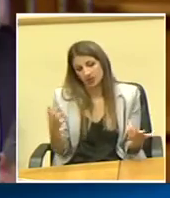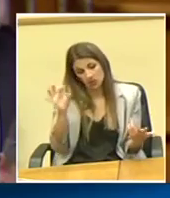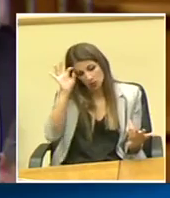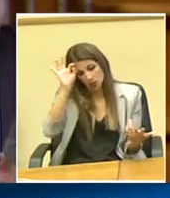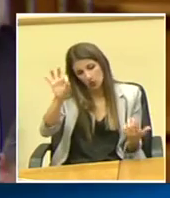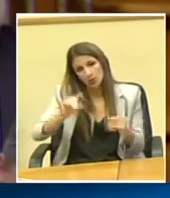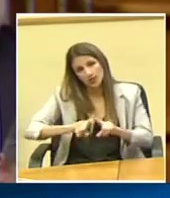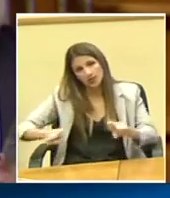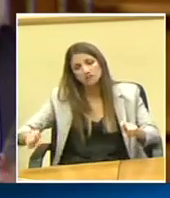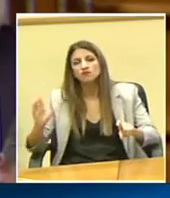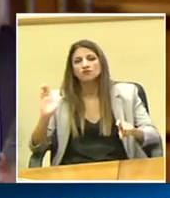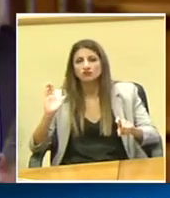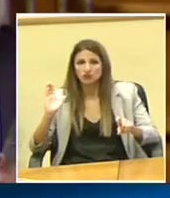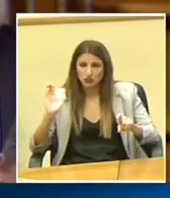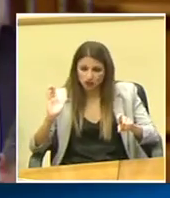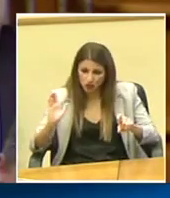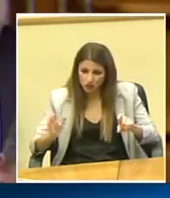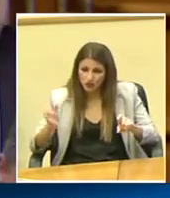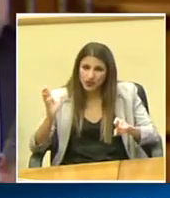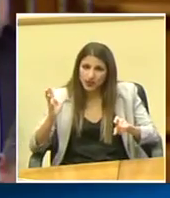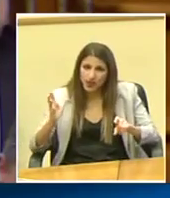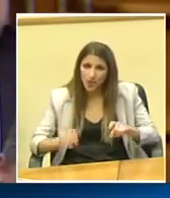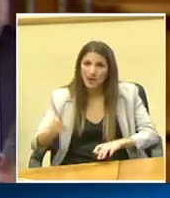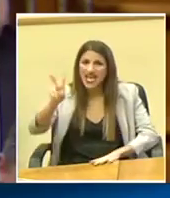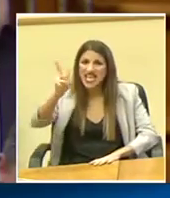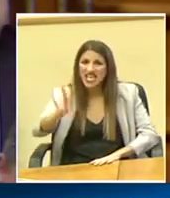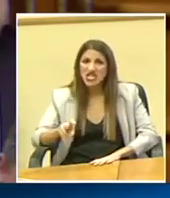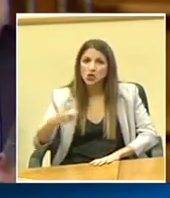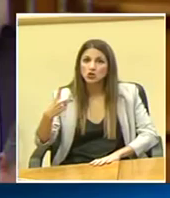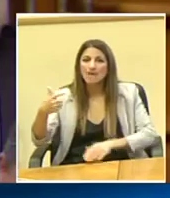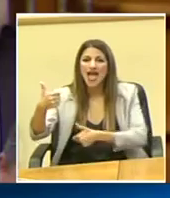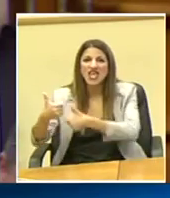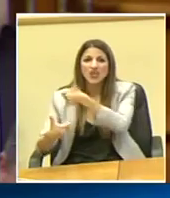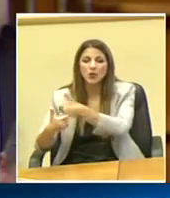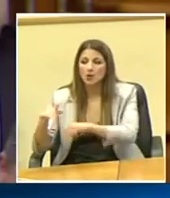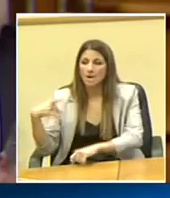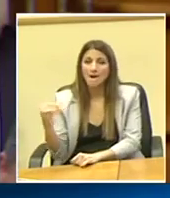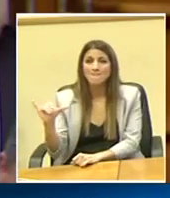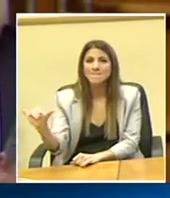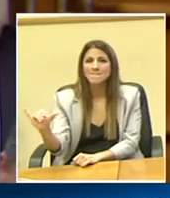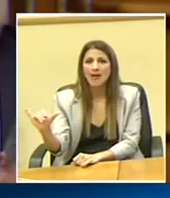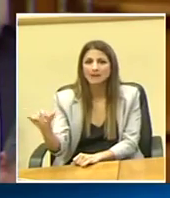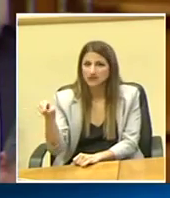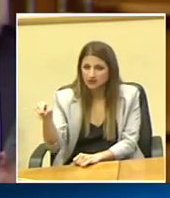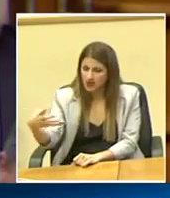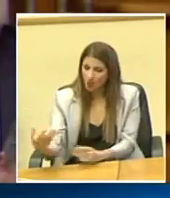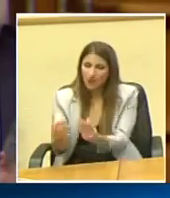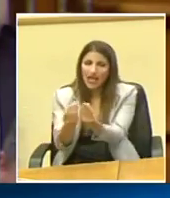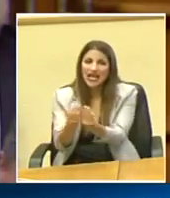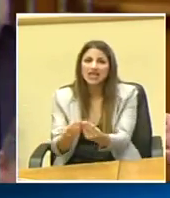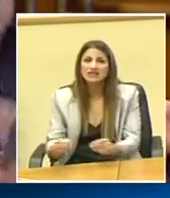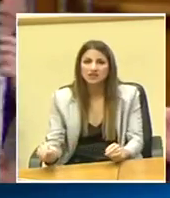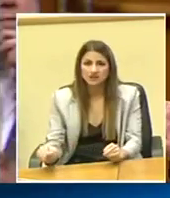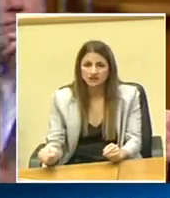προκειμένου να εξασφαλιστεί στις 21 του Ιούνιου μία λύση